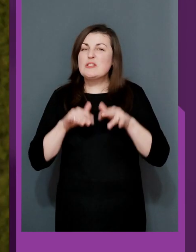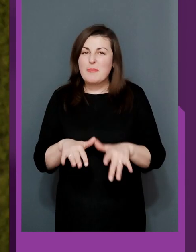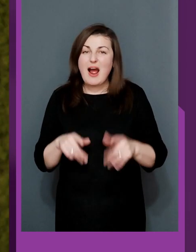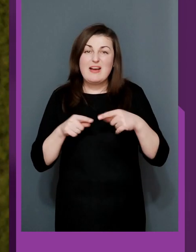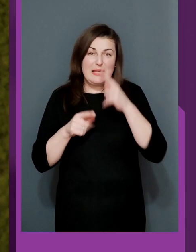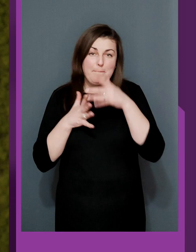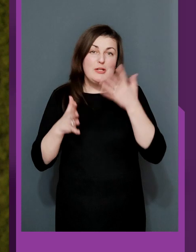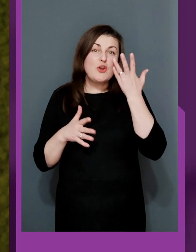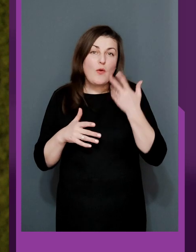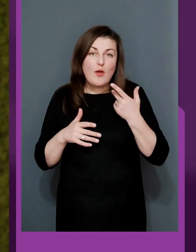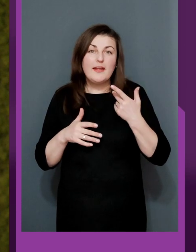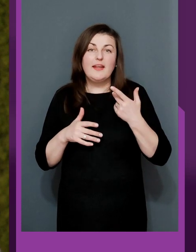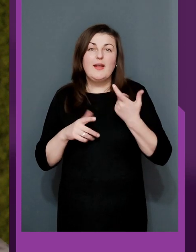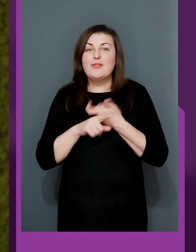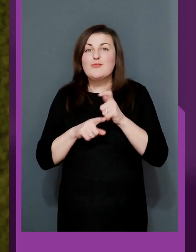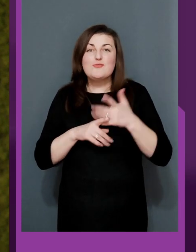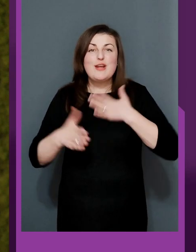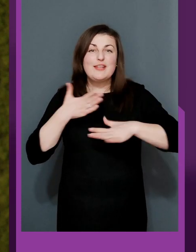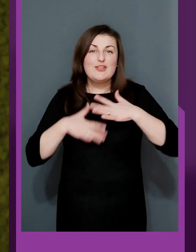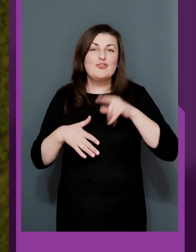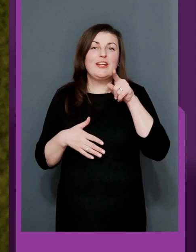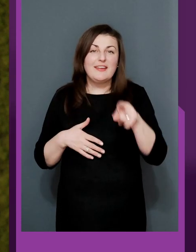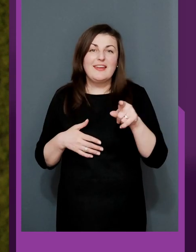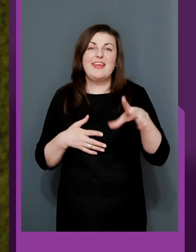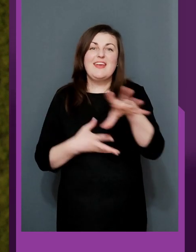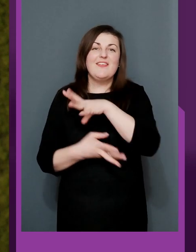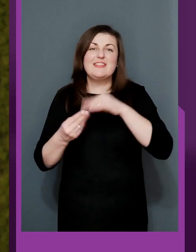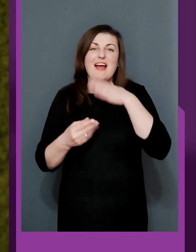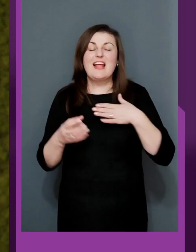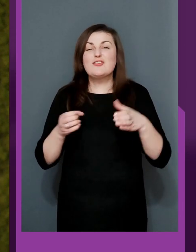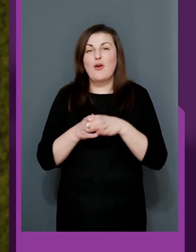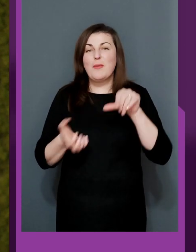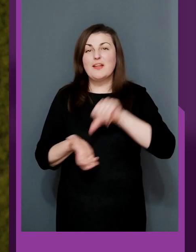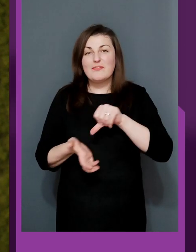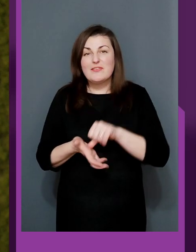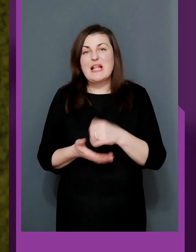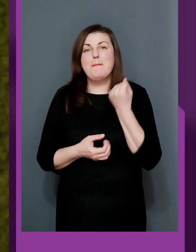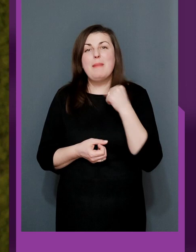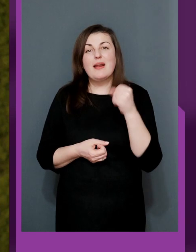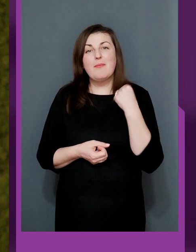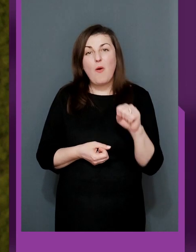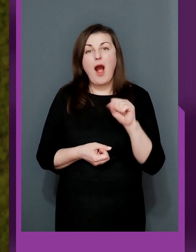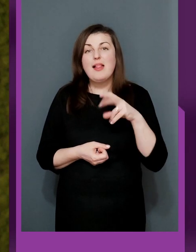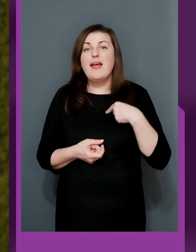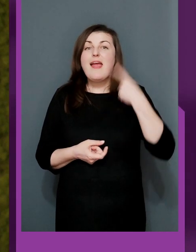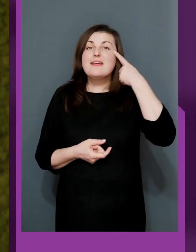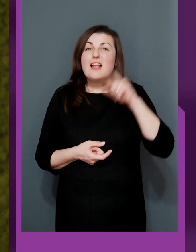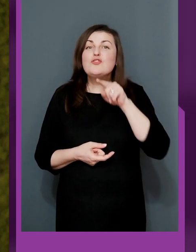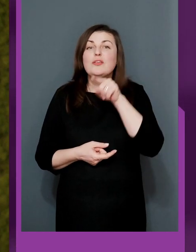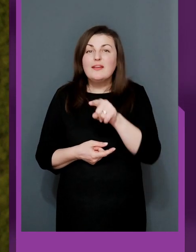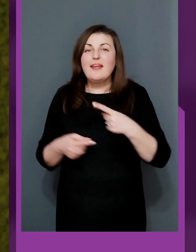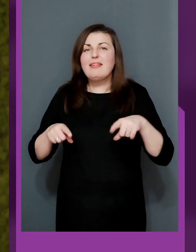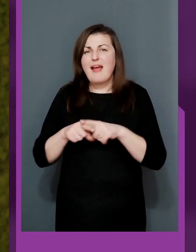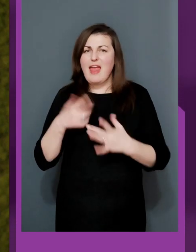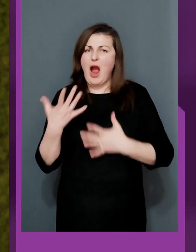справи тим більше коли дуже тішиш і ти і вся наша команда виступами перемогами але я знаю що